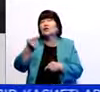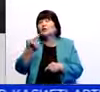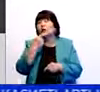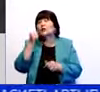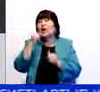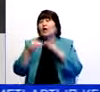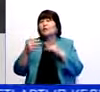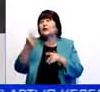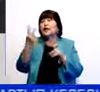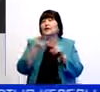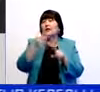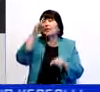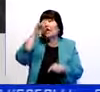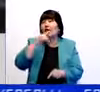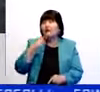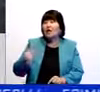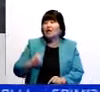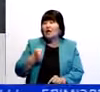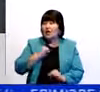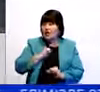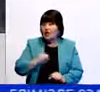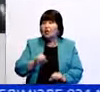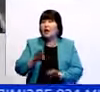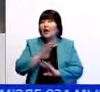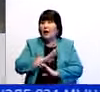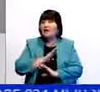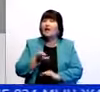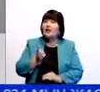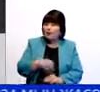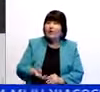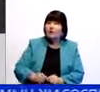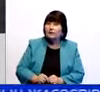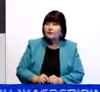соғыста әрбір екінші қазақ сарбазы ерлікпен қаза тапты.